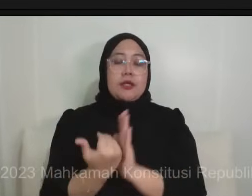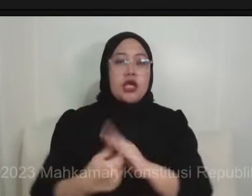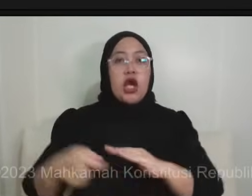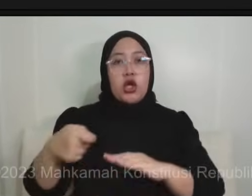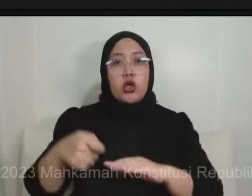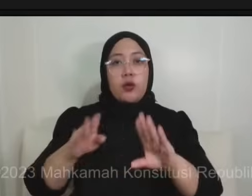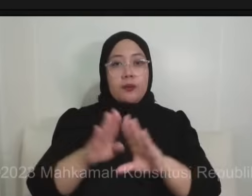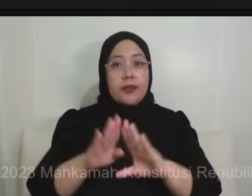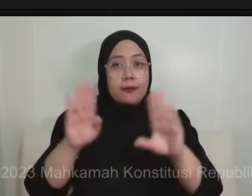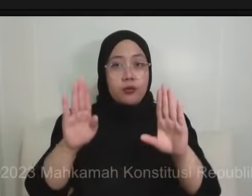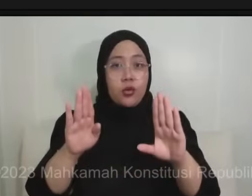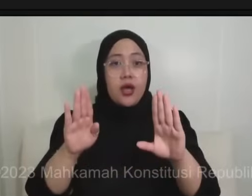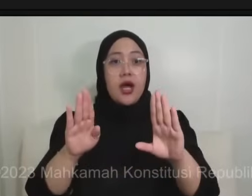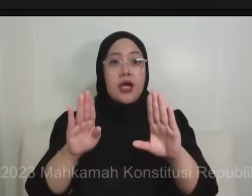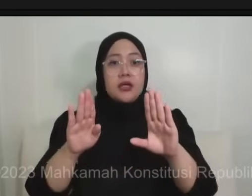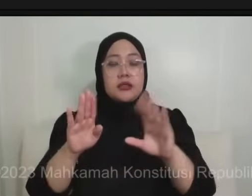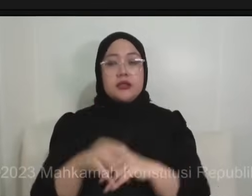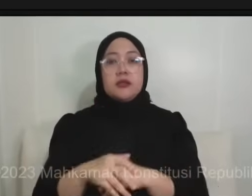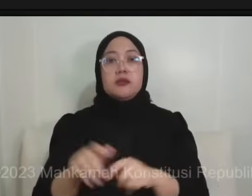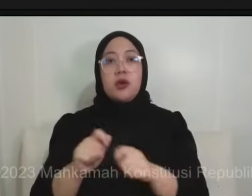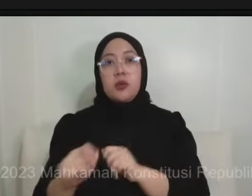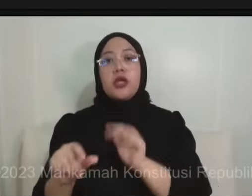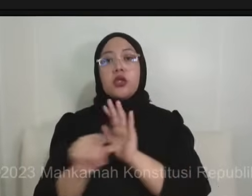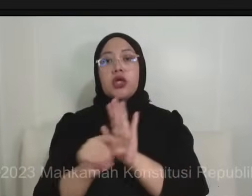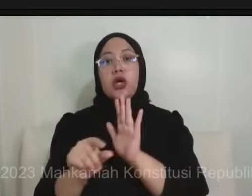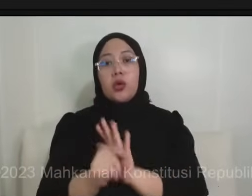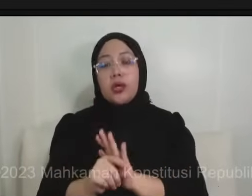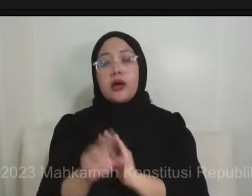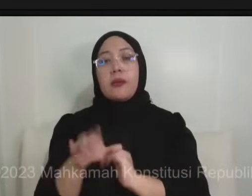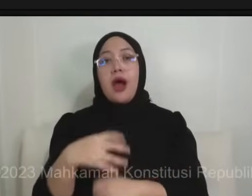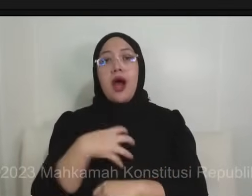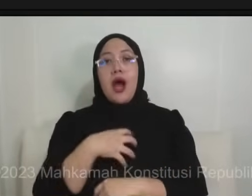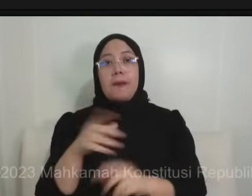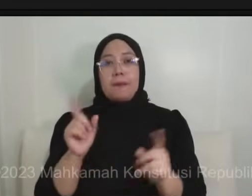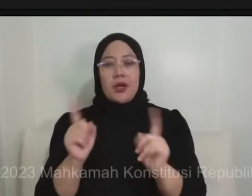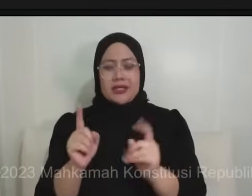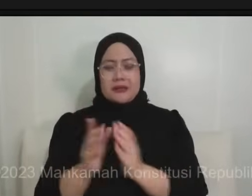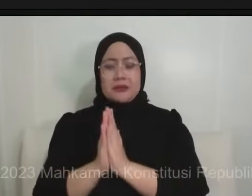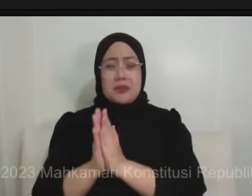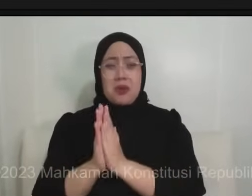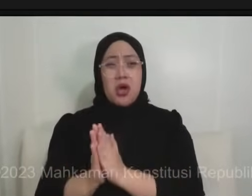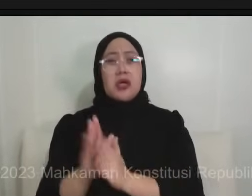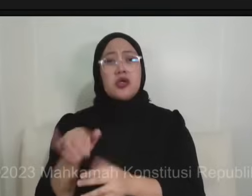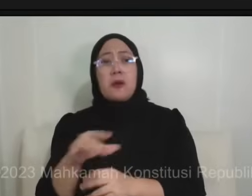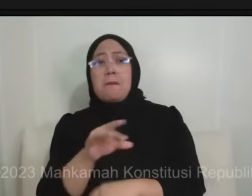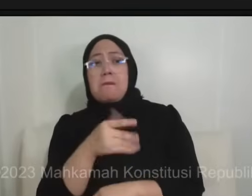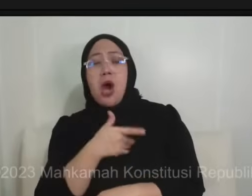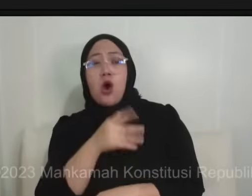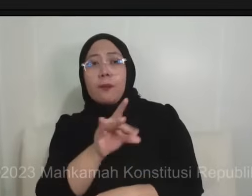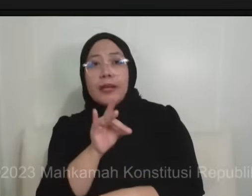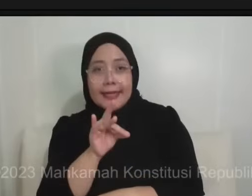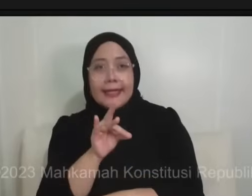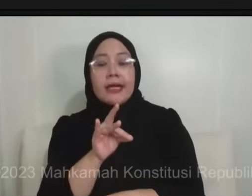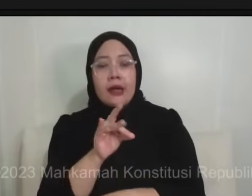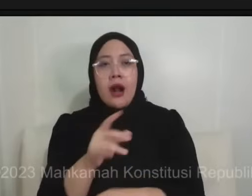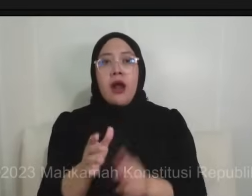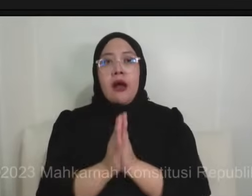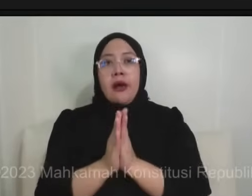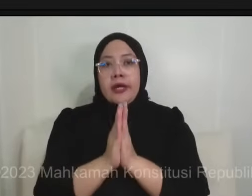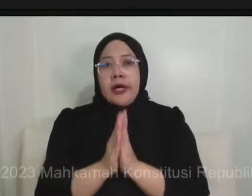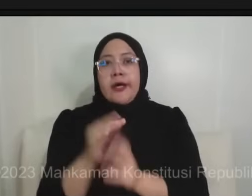Policy pembentuk undang-undang maka hak politik pemohon untuk dapat memilih dalam pemilihan umum